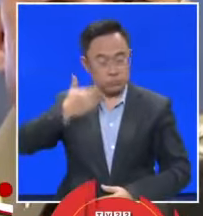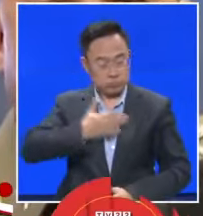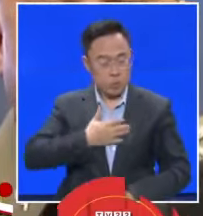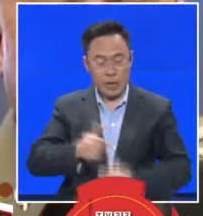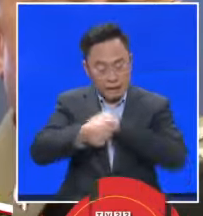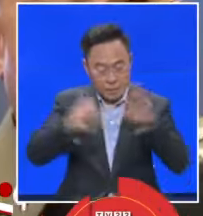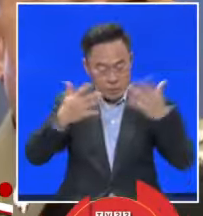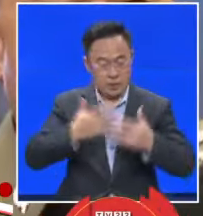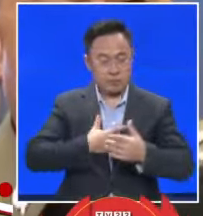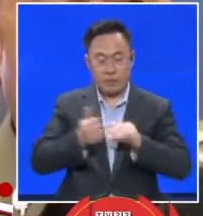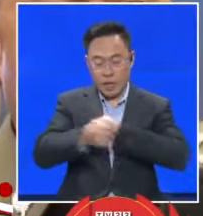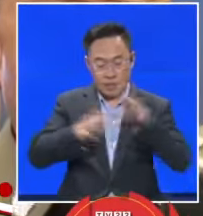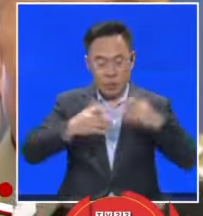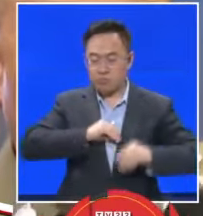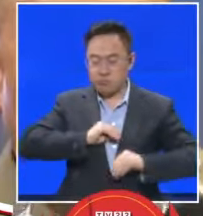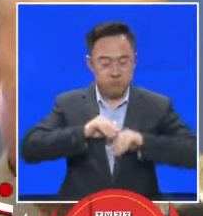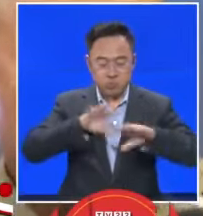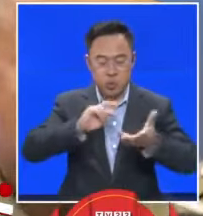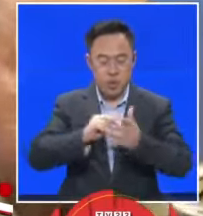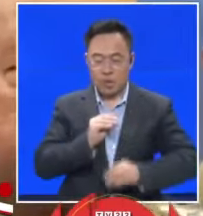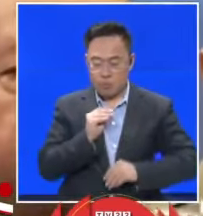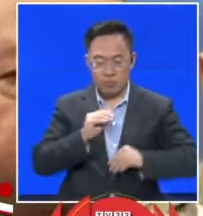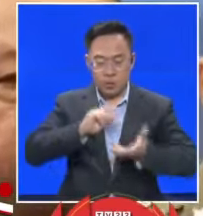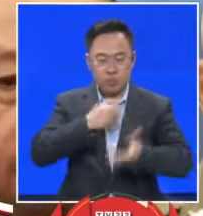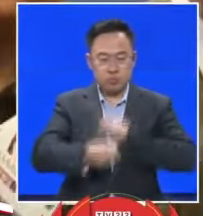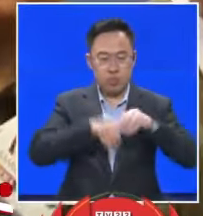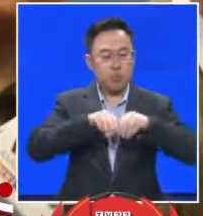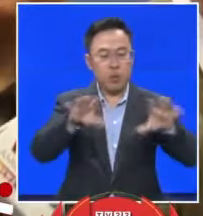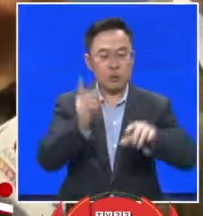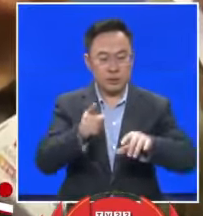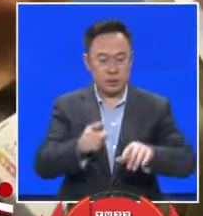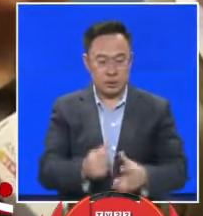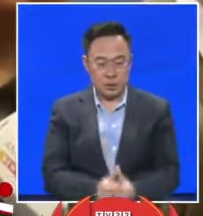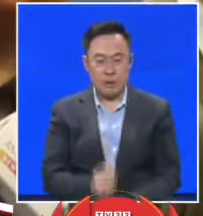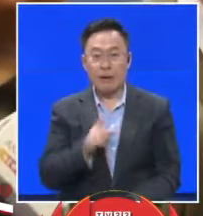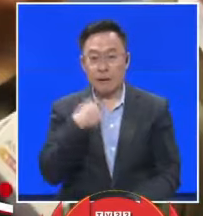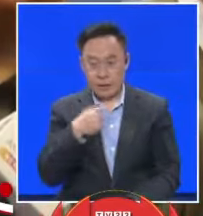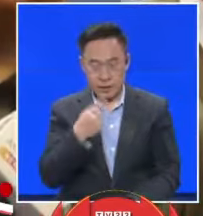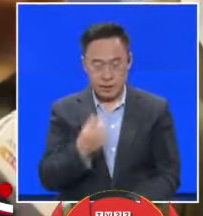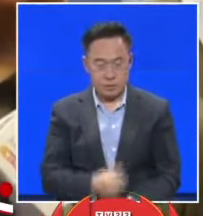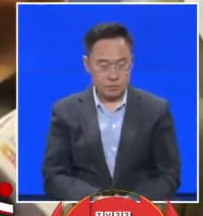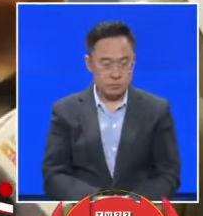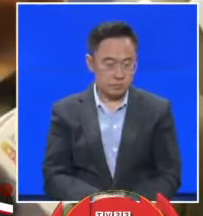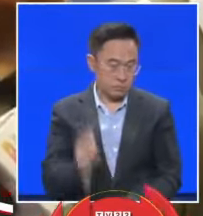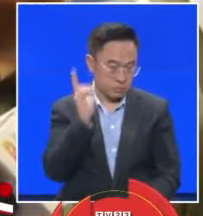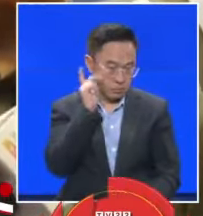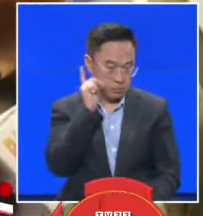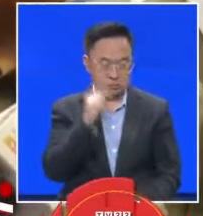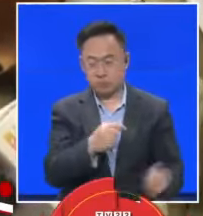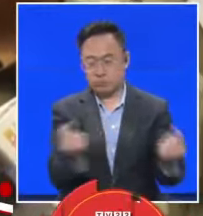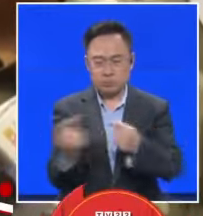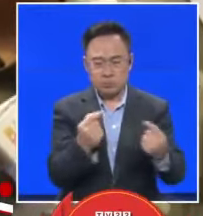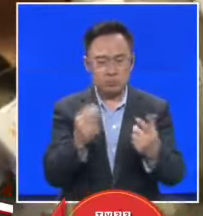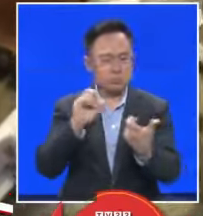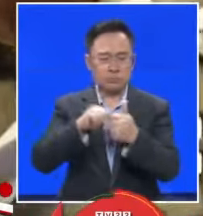งั้นมันไม่ใช่ก็ต้องไปถามพี่โจ๊กเขาว่าใครคือเรื่องของการให้ข้อมูลข่าวสารหรือการตอบโต้กันอะ